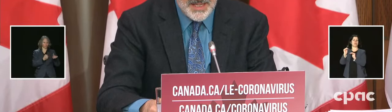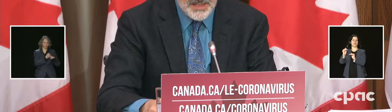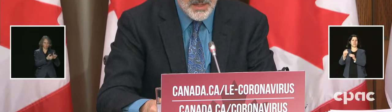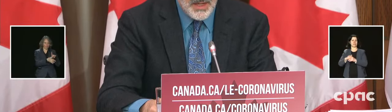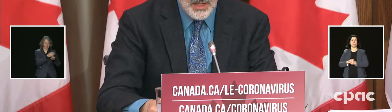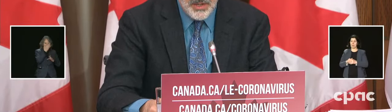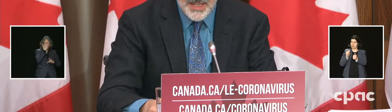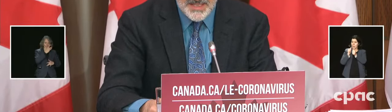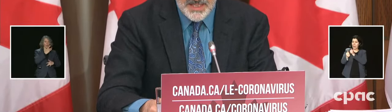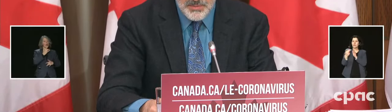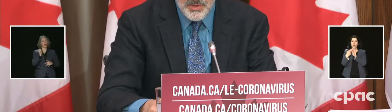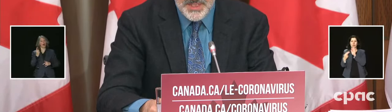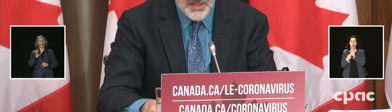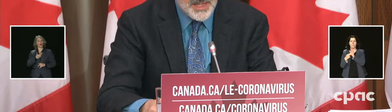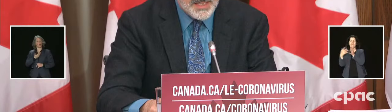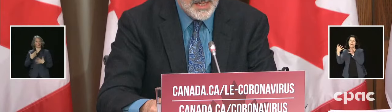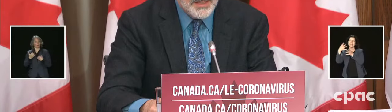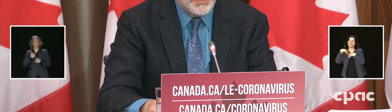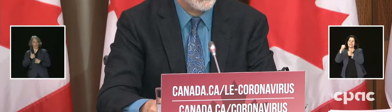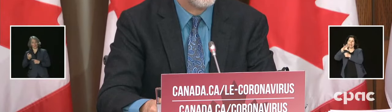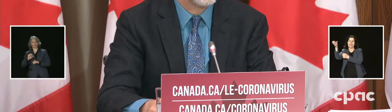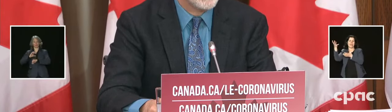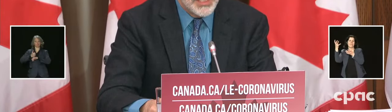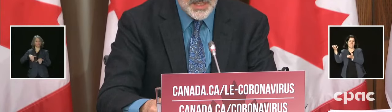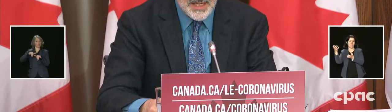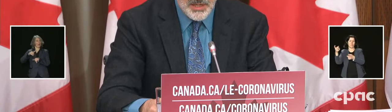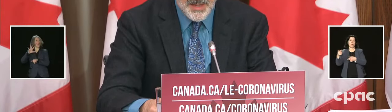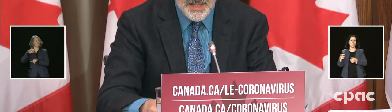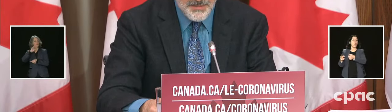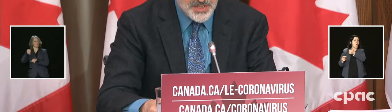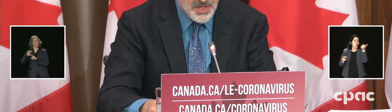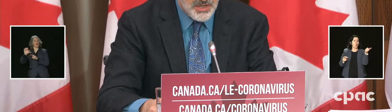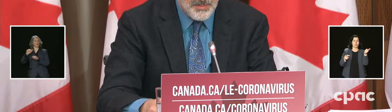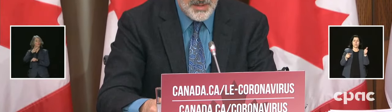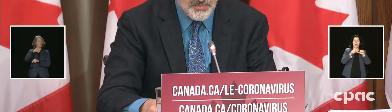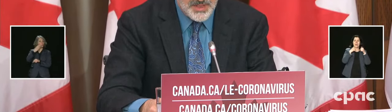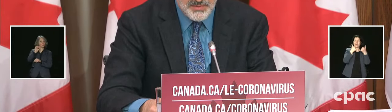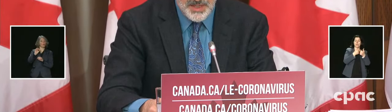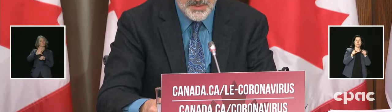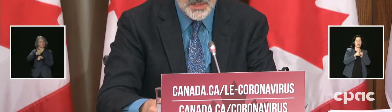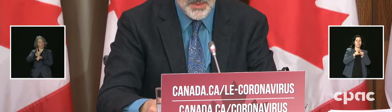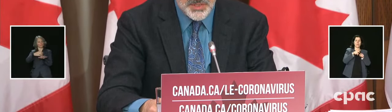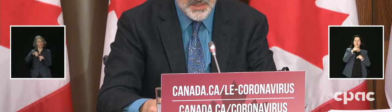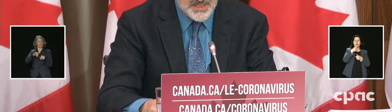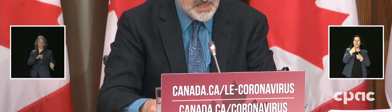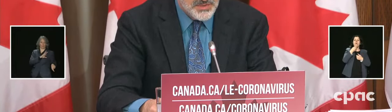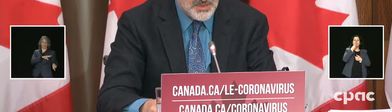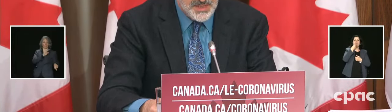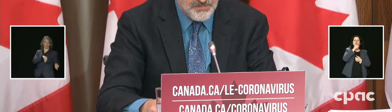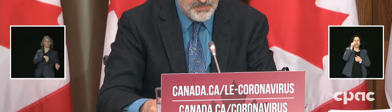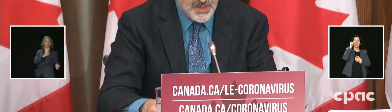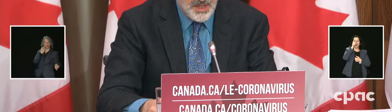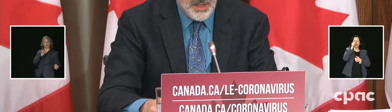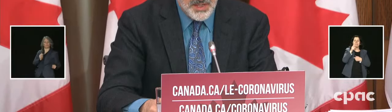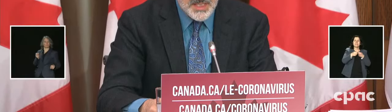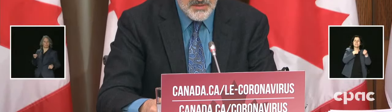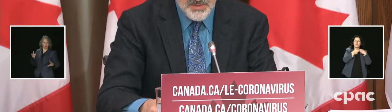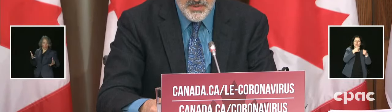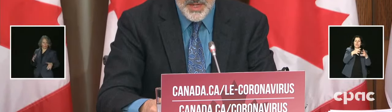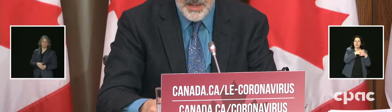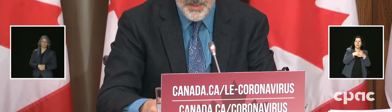Santé Canada, l'Organisation mondiale de la santé et d'autres agences réglementaires majeures comme la Food and Drug Administration des États-Unis.